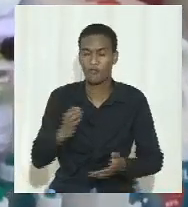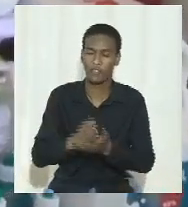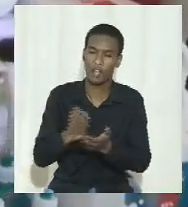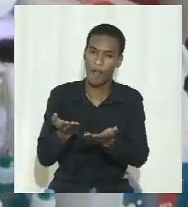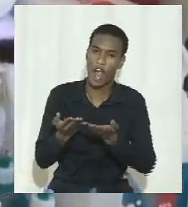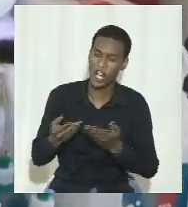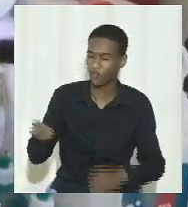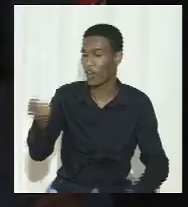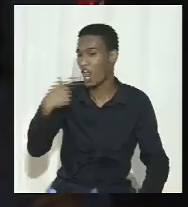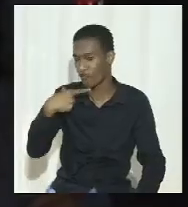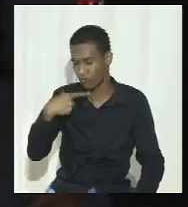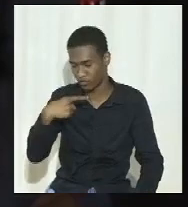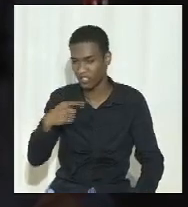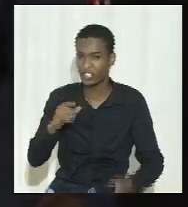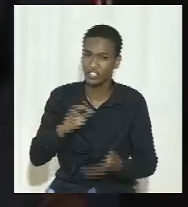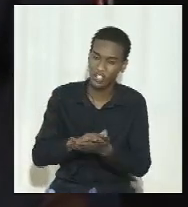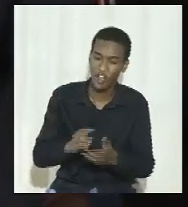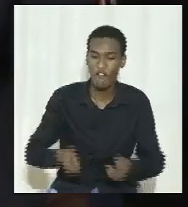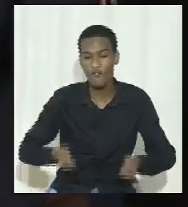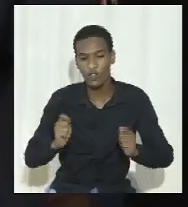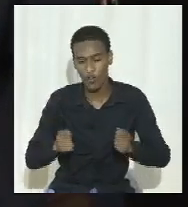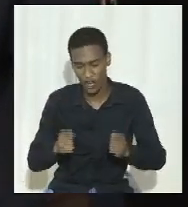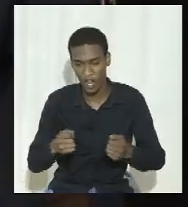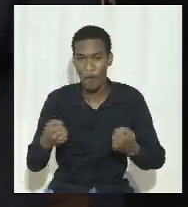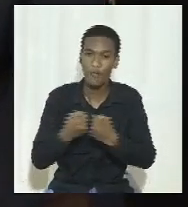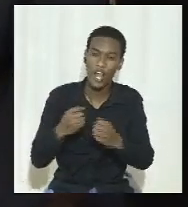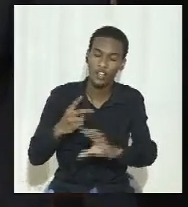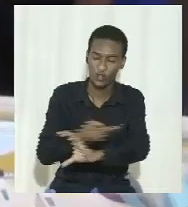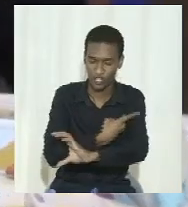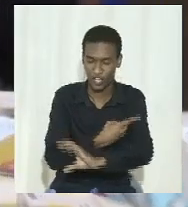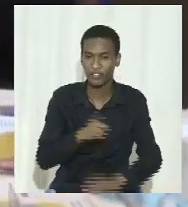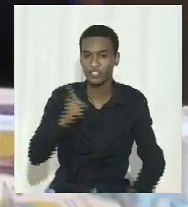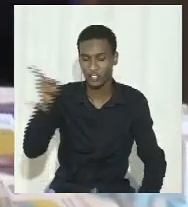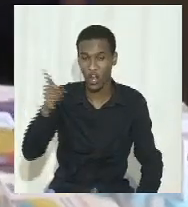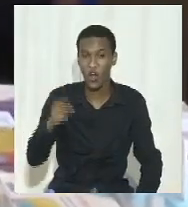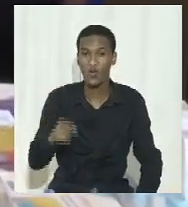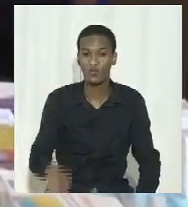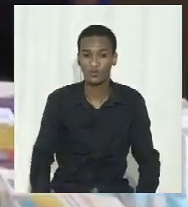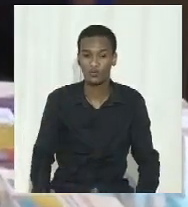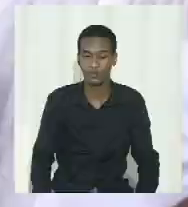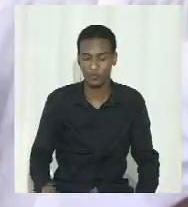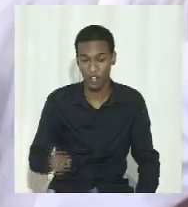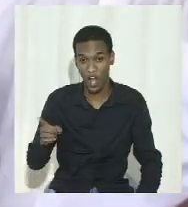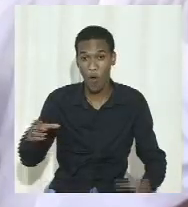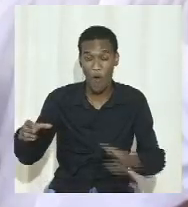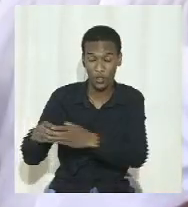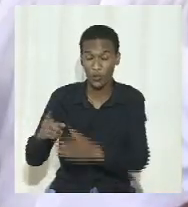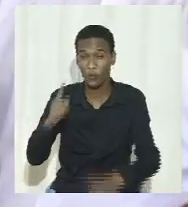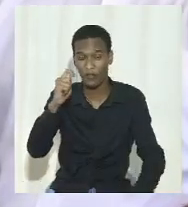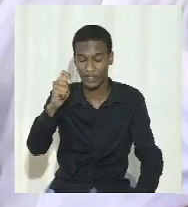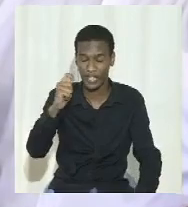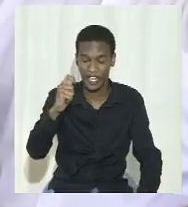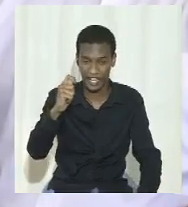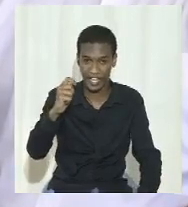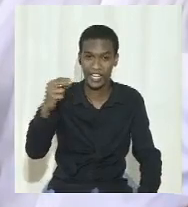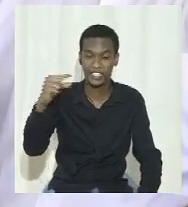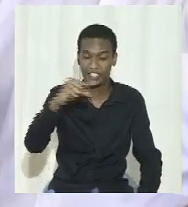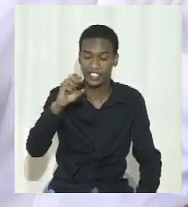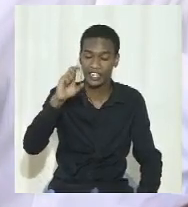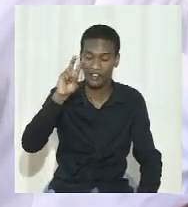ity ny antoko TGV. Mafisiko mikasika ny tokony hanajantsika ny